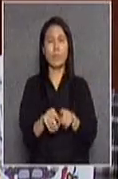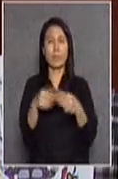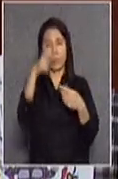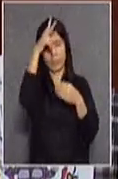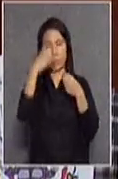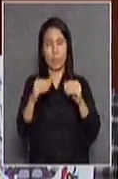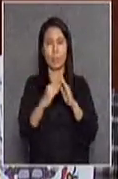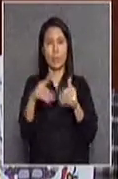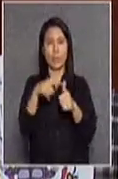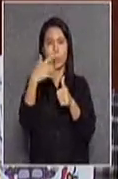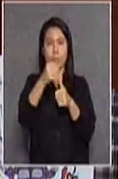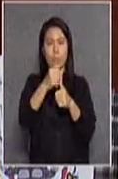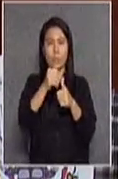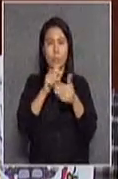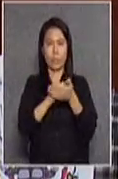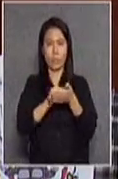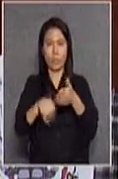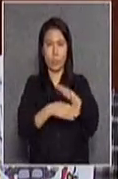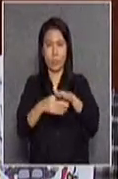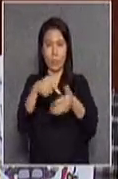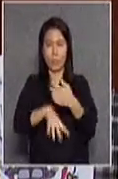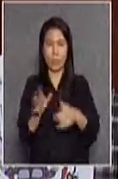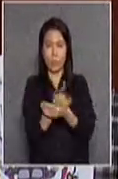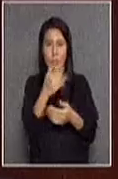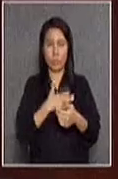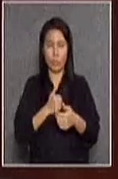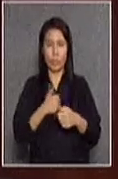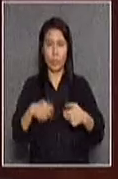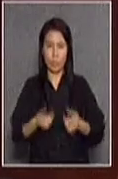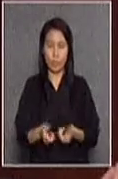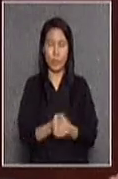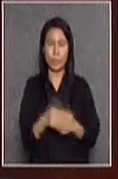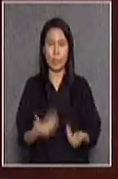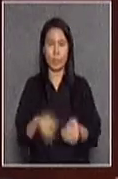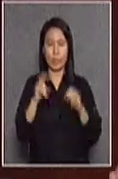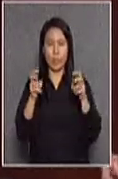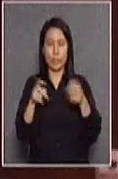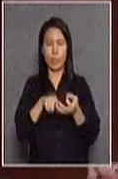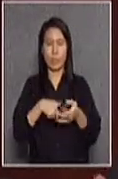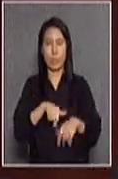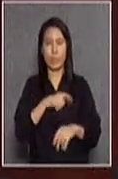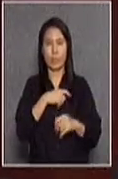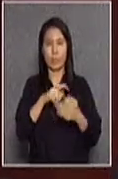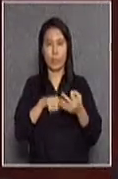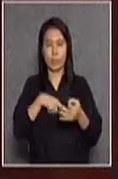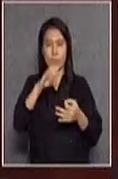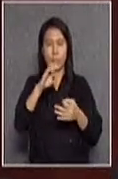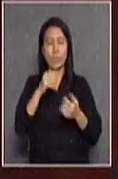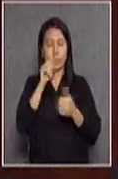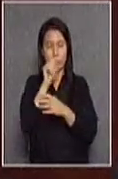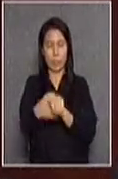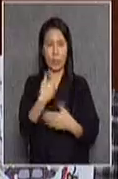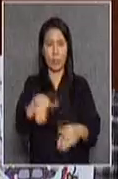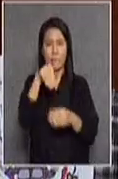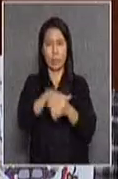局長辦公室的全年預算開支。 現在各位提出的待決議題是陳志全議員動議的修正案，予以通過，現在付諸